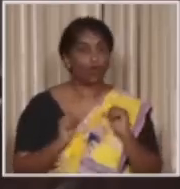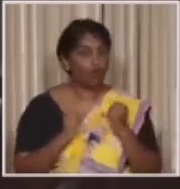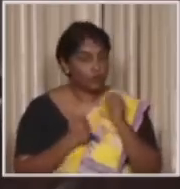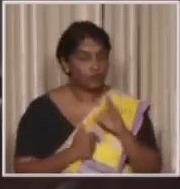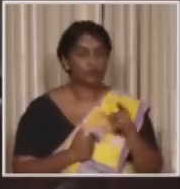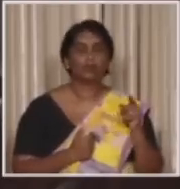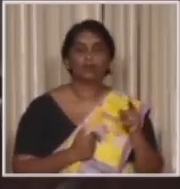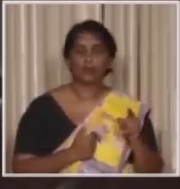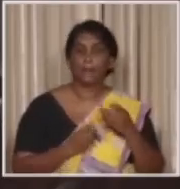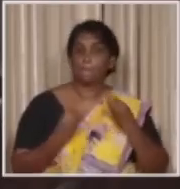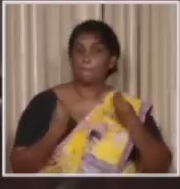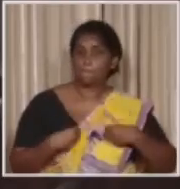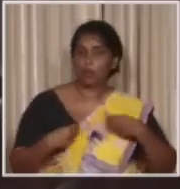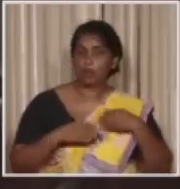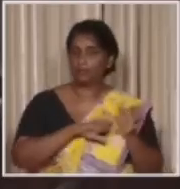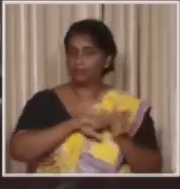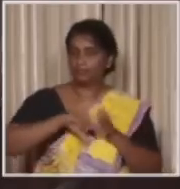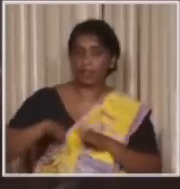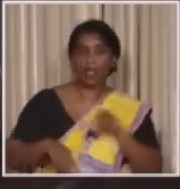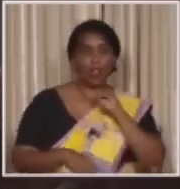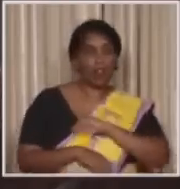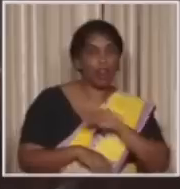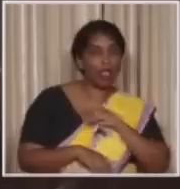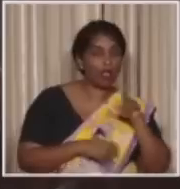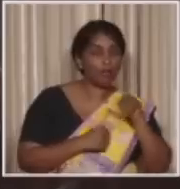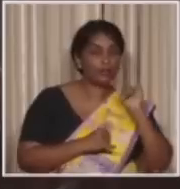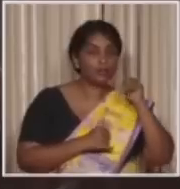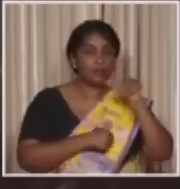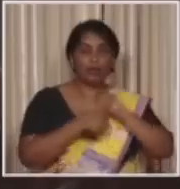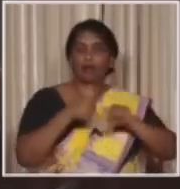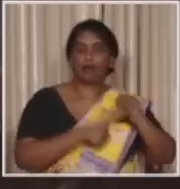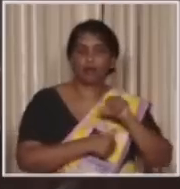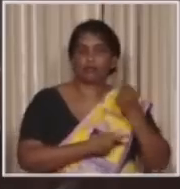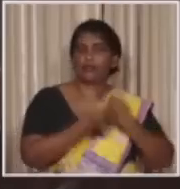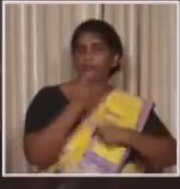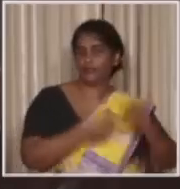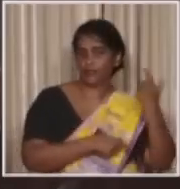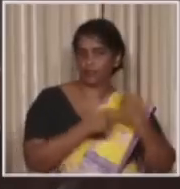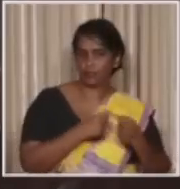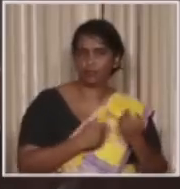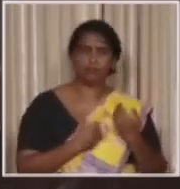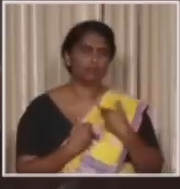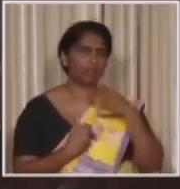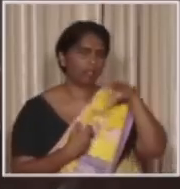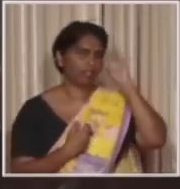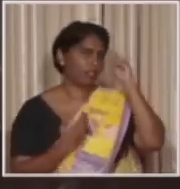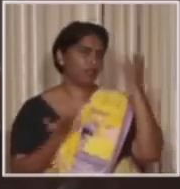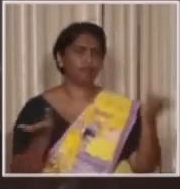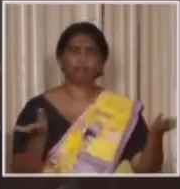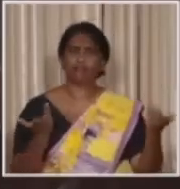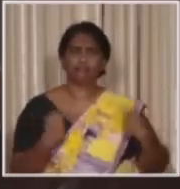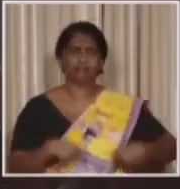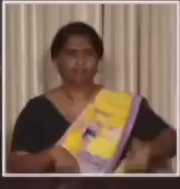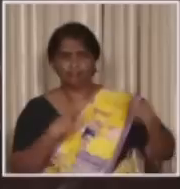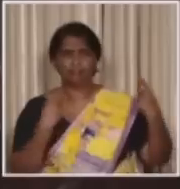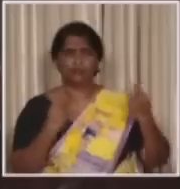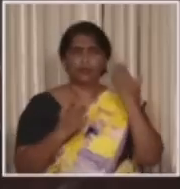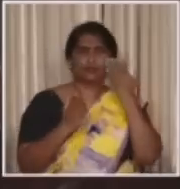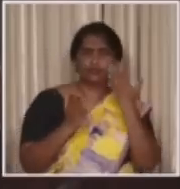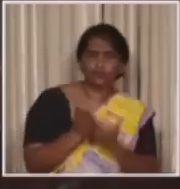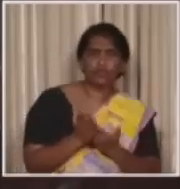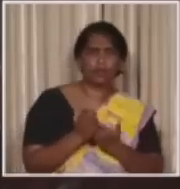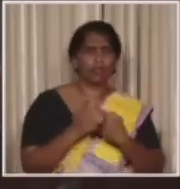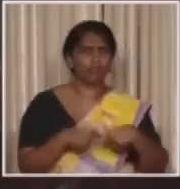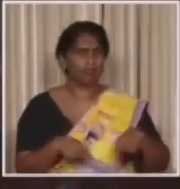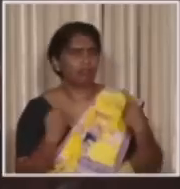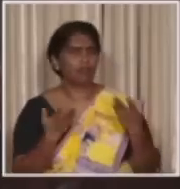කරන්නේ පාඩුව පැත්තකින් තියලා ලාභ ලබන සමහර ආයතන ප්‍රතිව්‍යුහගත කරන්න. මට තේරෙන්නේ නැහැ මේකේ ආගියුමන්ට් එක, මේකේ ලොජික් එක, මේකේ